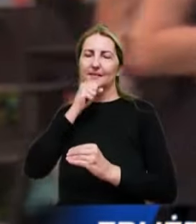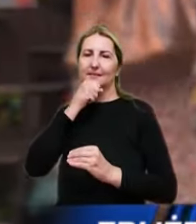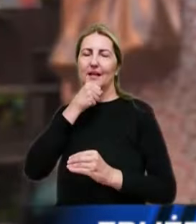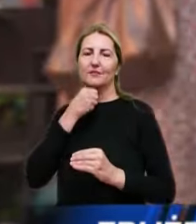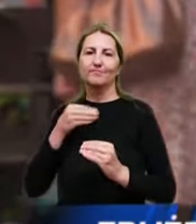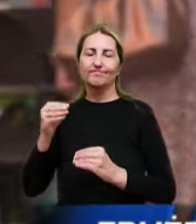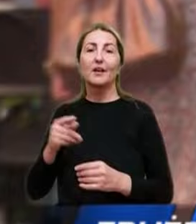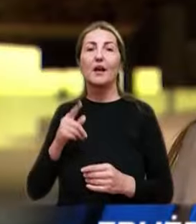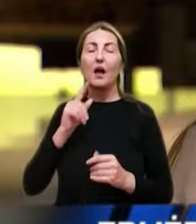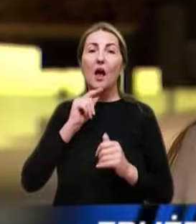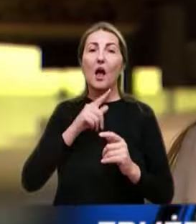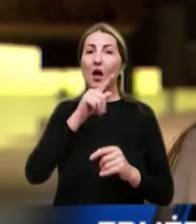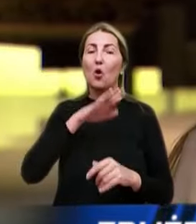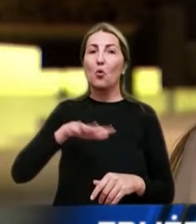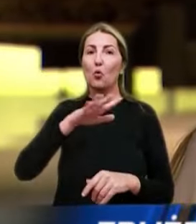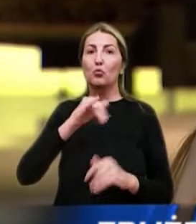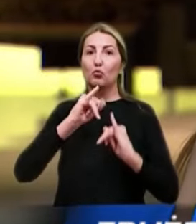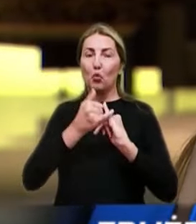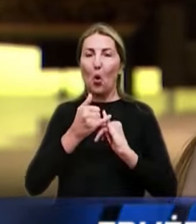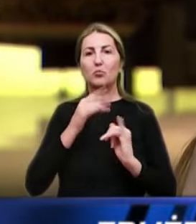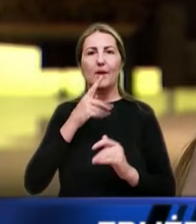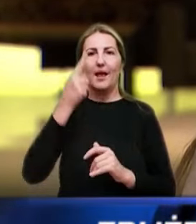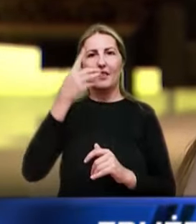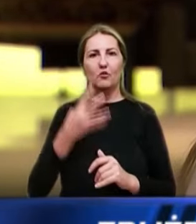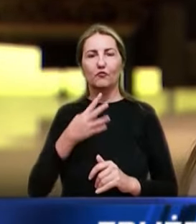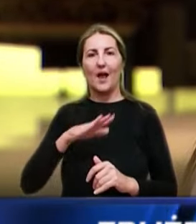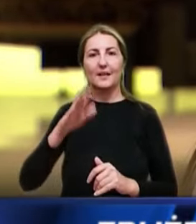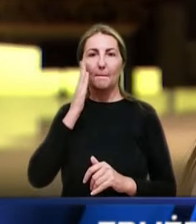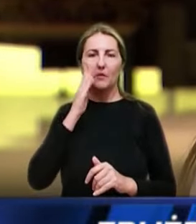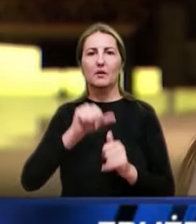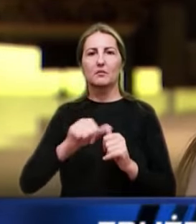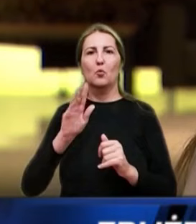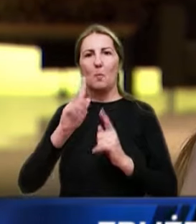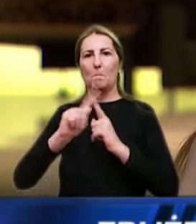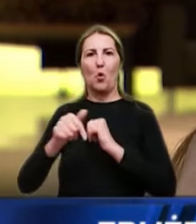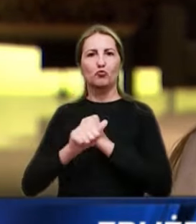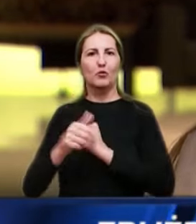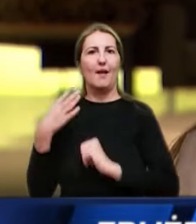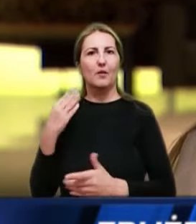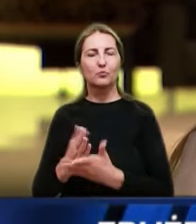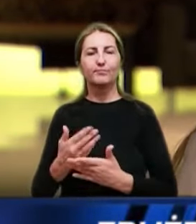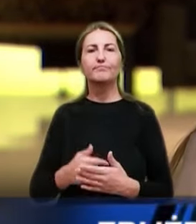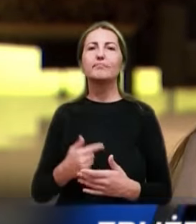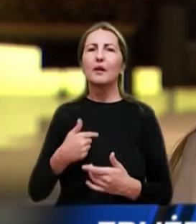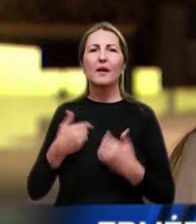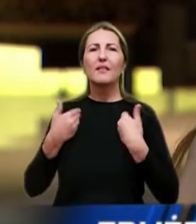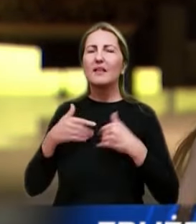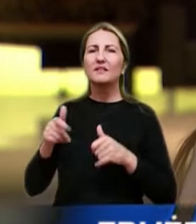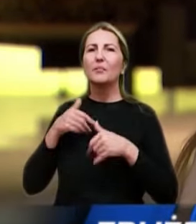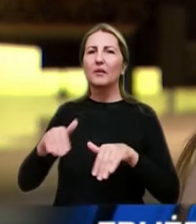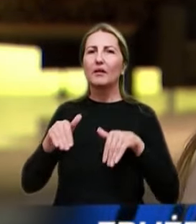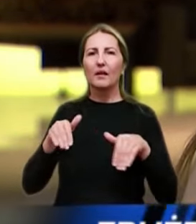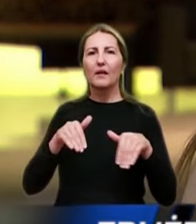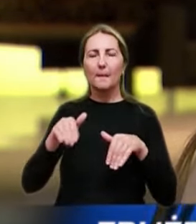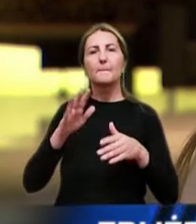skończył 60 lat. Nie chcąc jakby potęgować tego poczucia samotności, staramy się, żeby seniorzy jak najczęściej wychodzili ze swoich domów, a